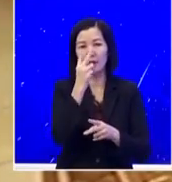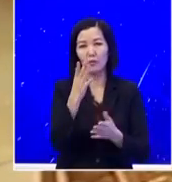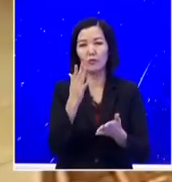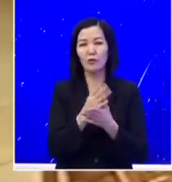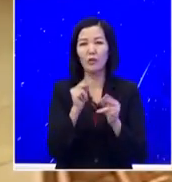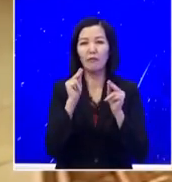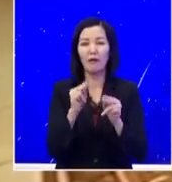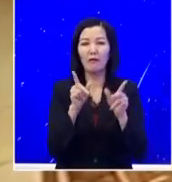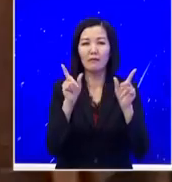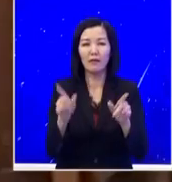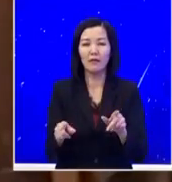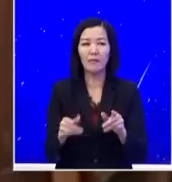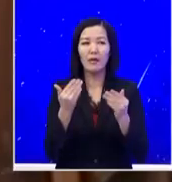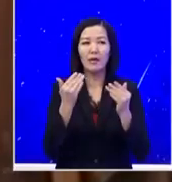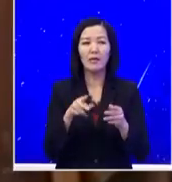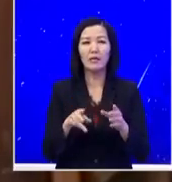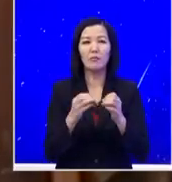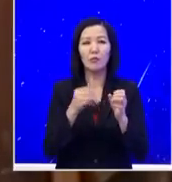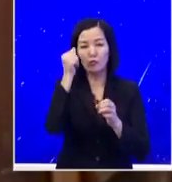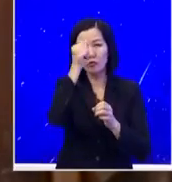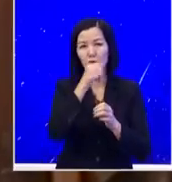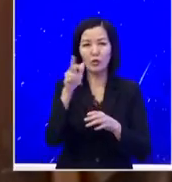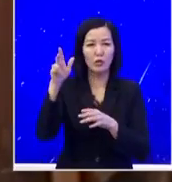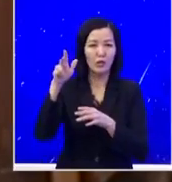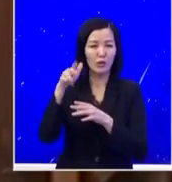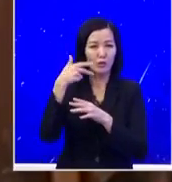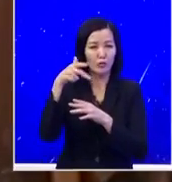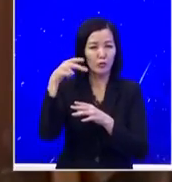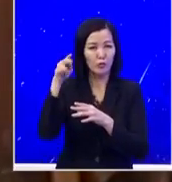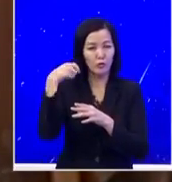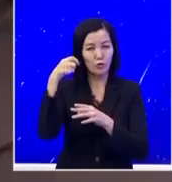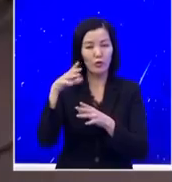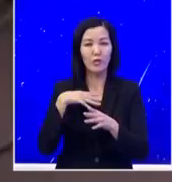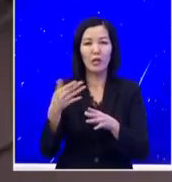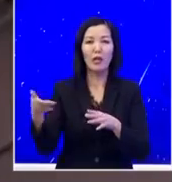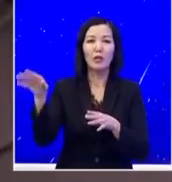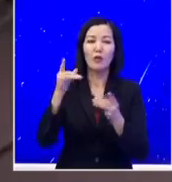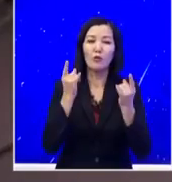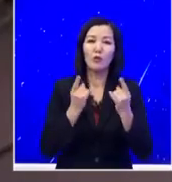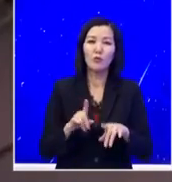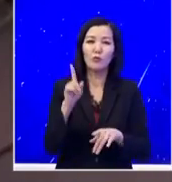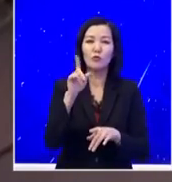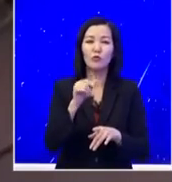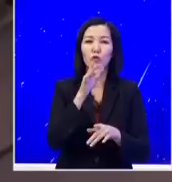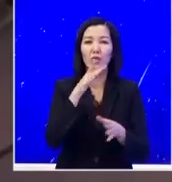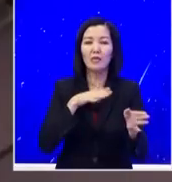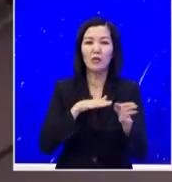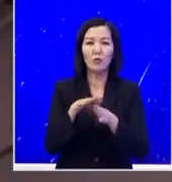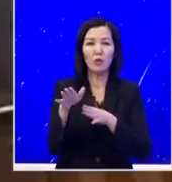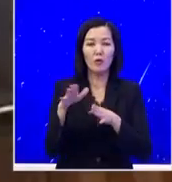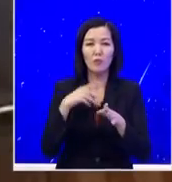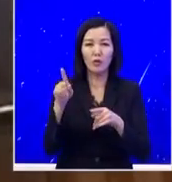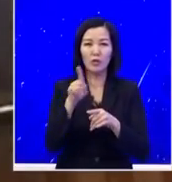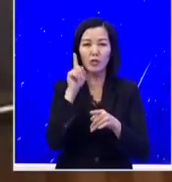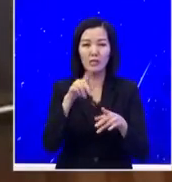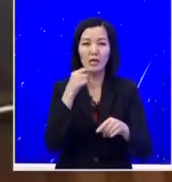нағыз адам. Мына кадрлер 2010 жылы түсірілген. Тауда туған тау тұлғаның жүзге келген шағы еді. Өскелең ұрпаққа